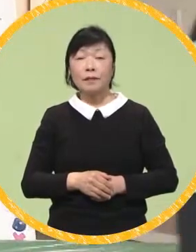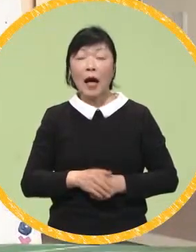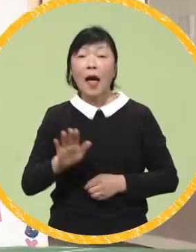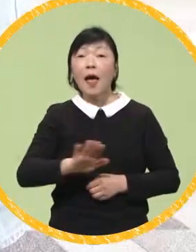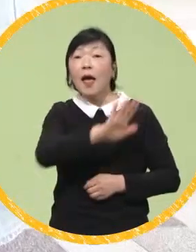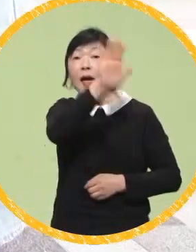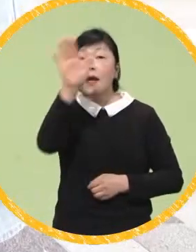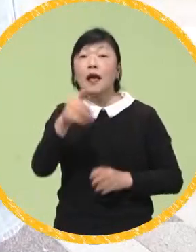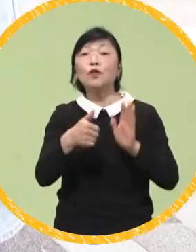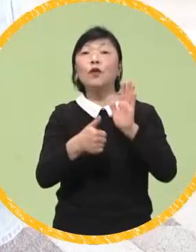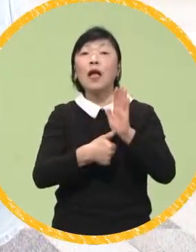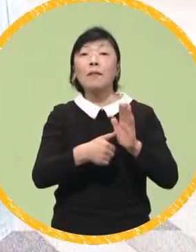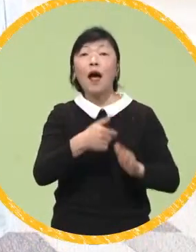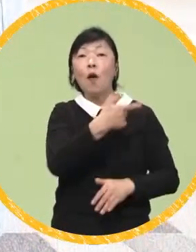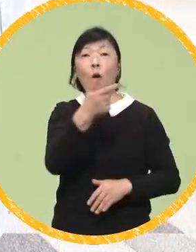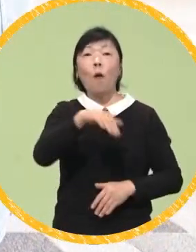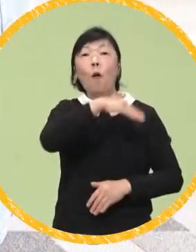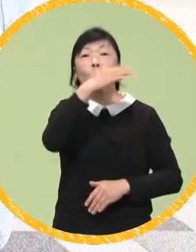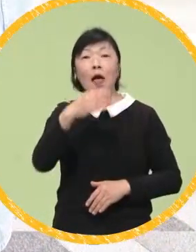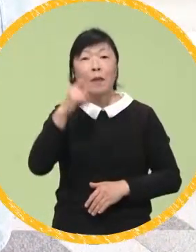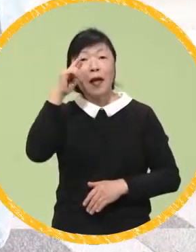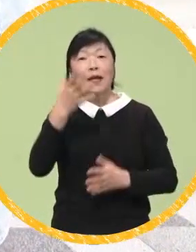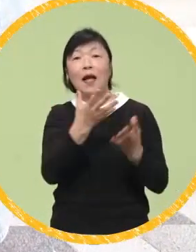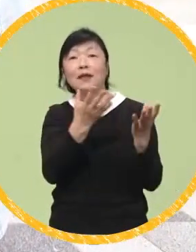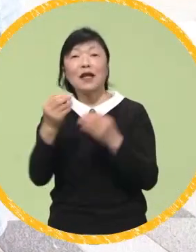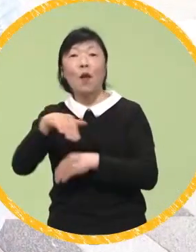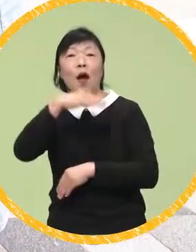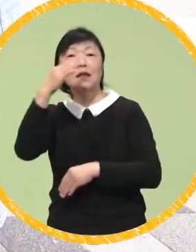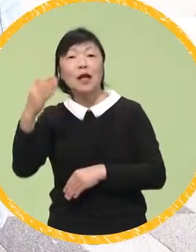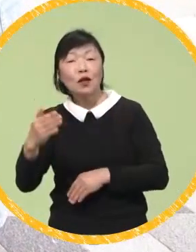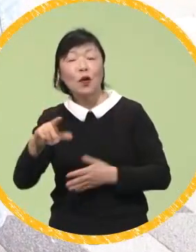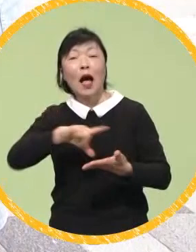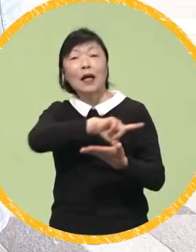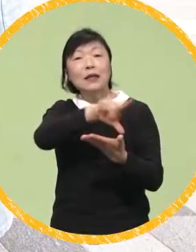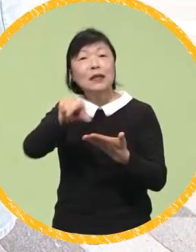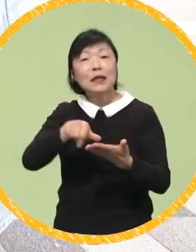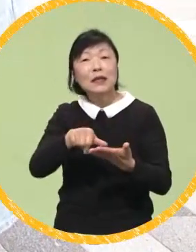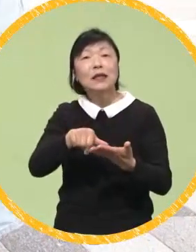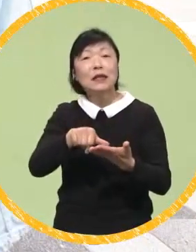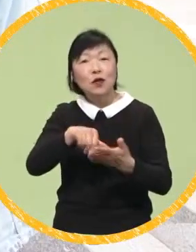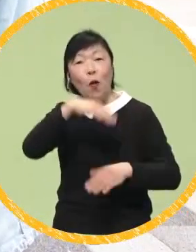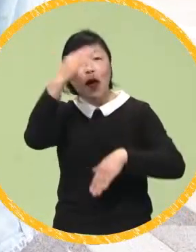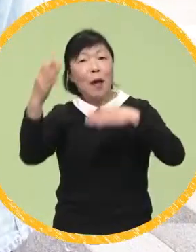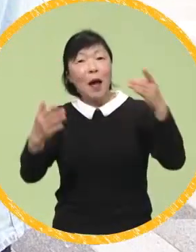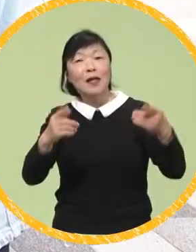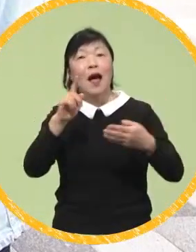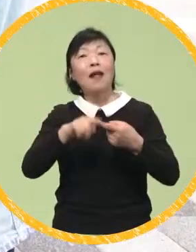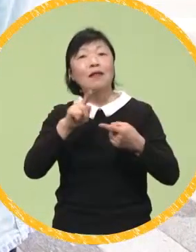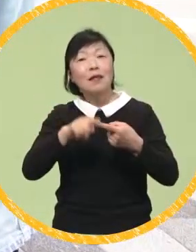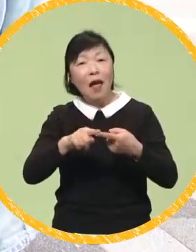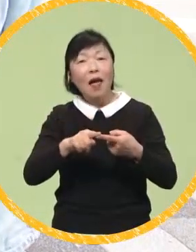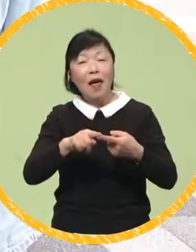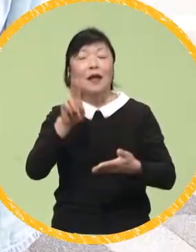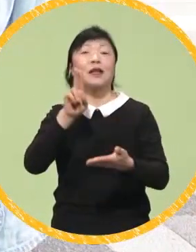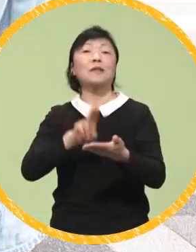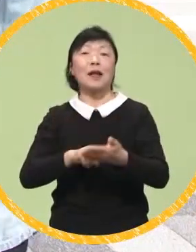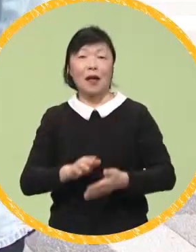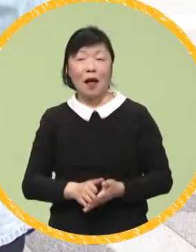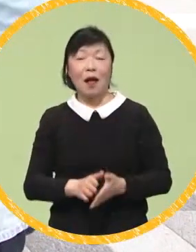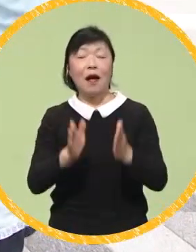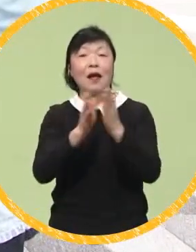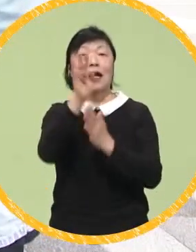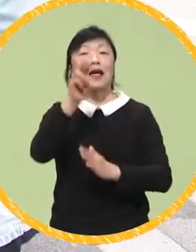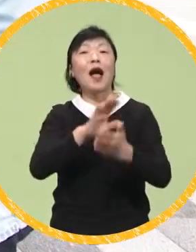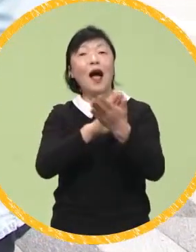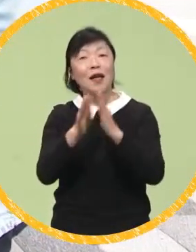の名前をですね大山とかですね丹沢山とかまぁこの子元にちなんだ山の名前をつけさせていたいいですねかなが原木で